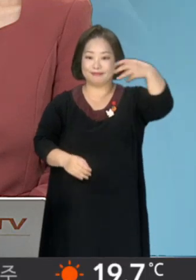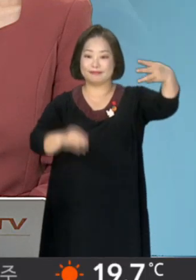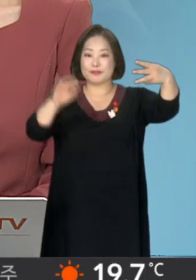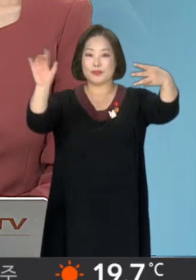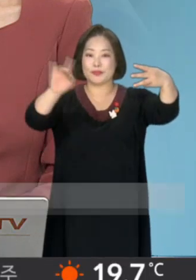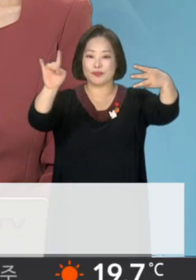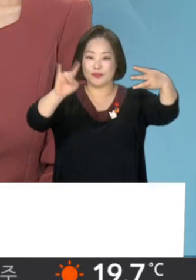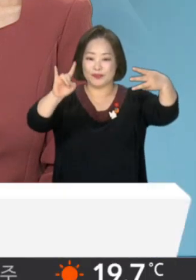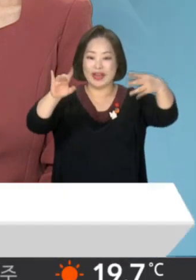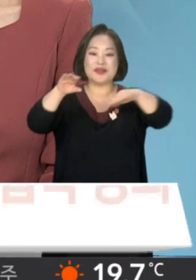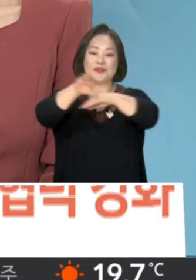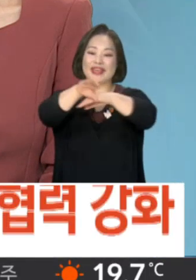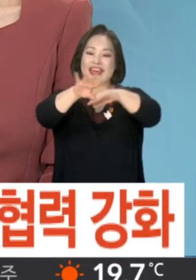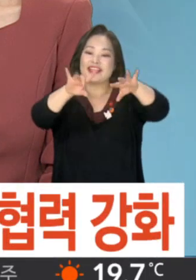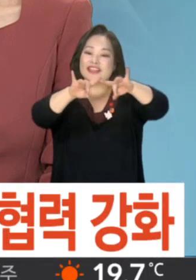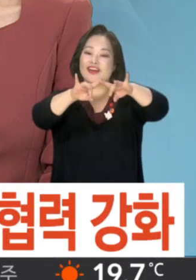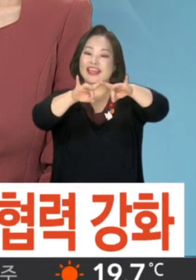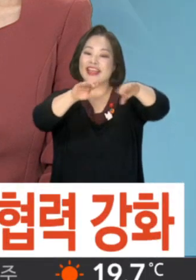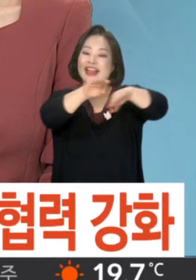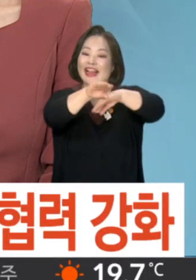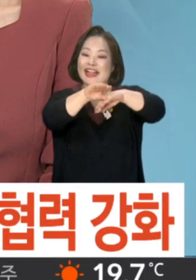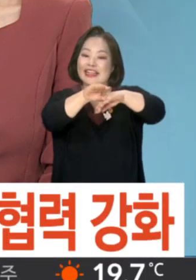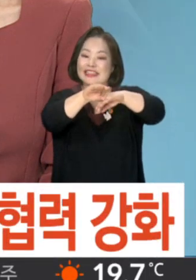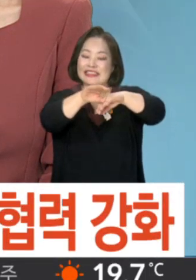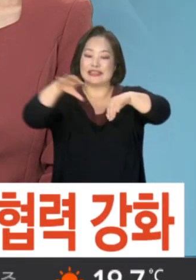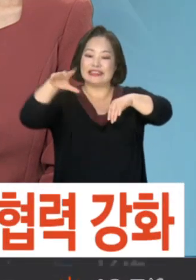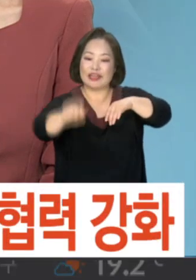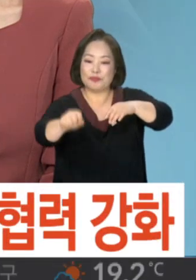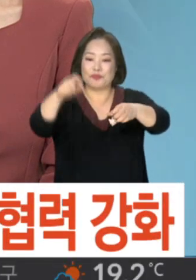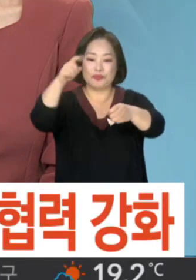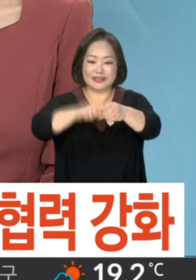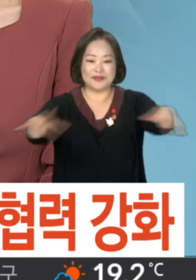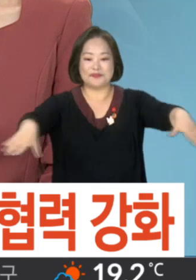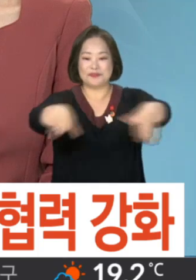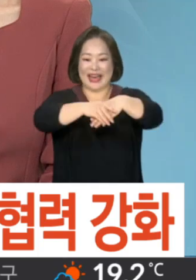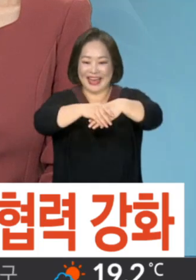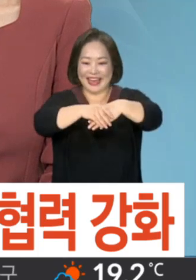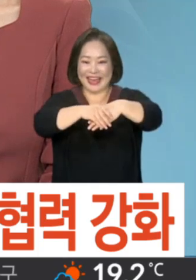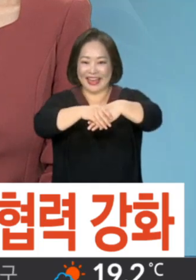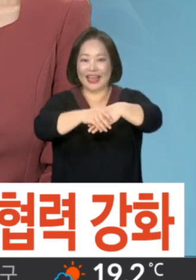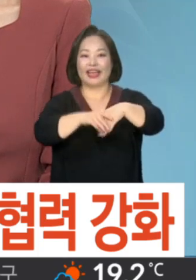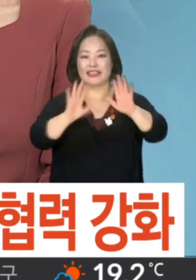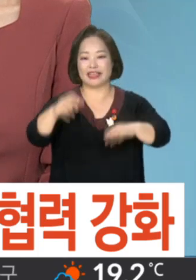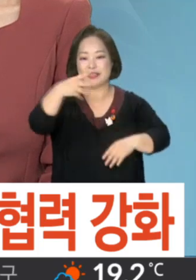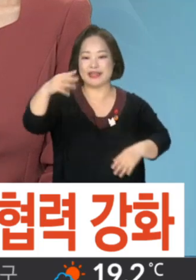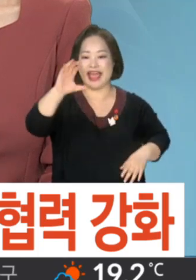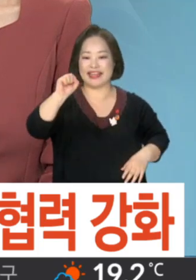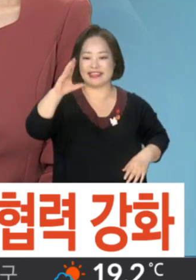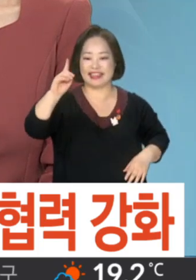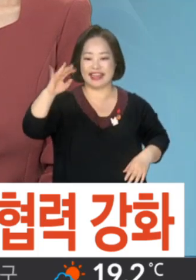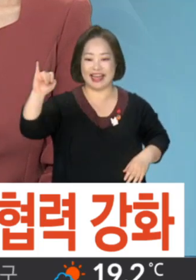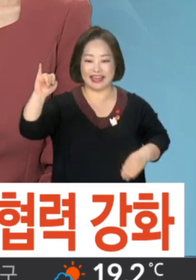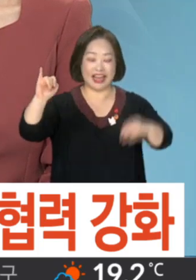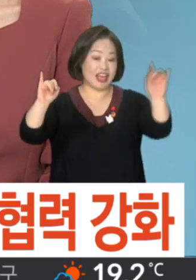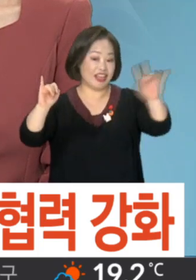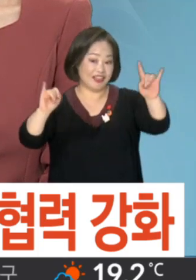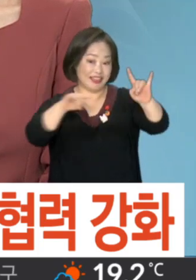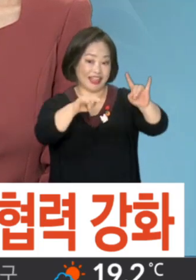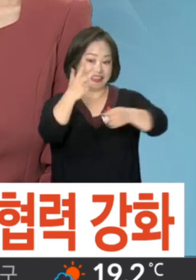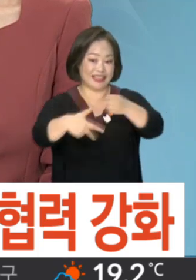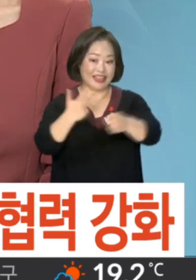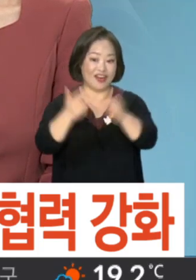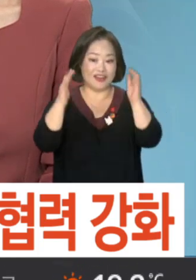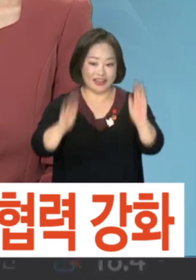네, 삼성과 현대차가 미래 전기차 시장을 공략하기 위해 본격적으로 손을 잡았습니다. 삼성 SDI는 현대차에 7년